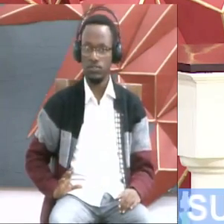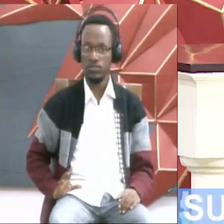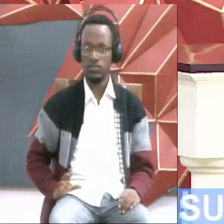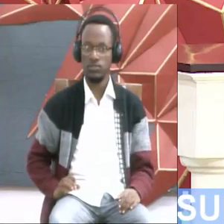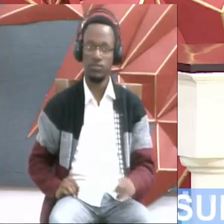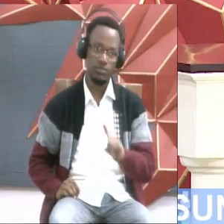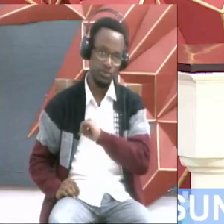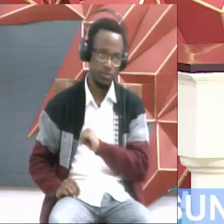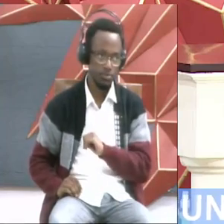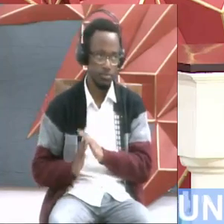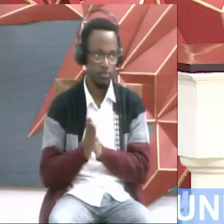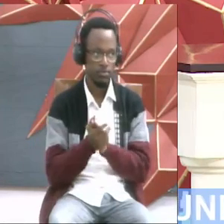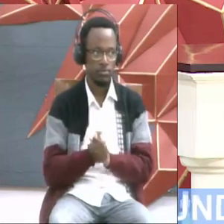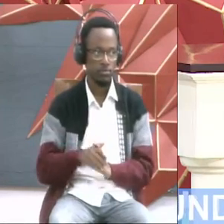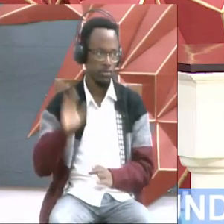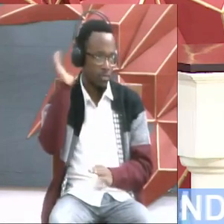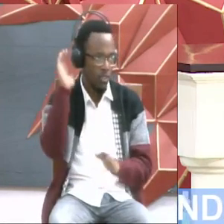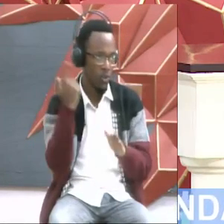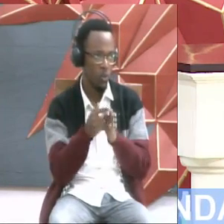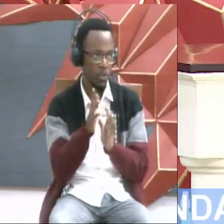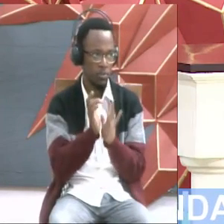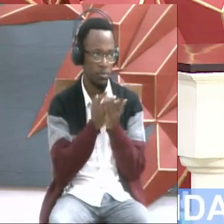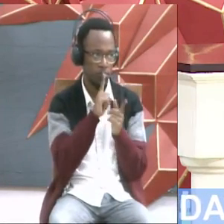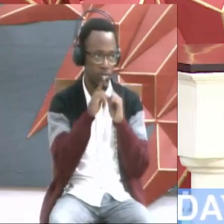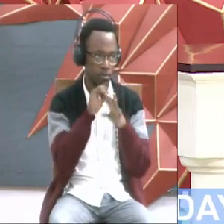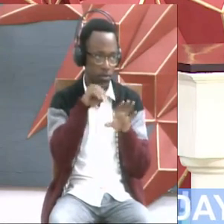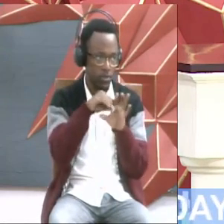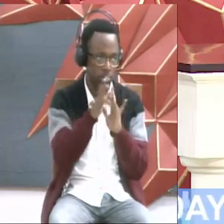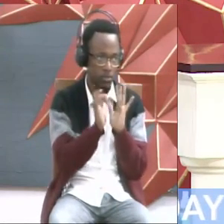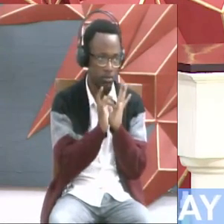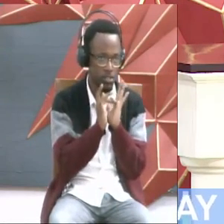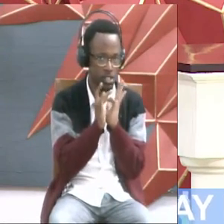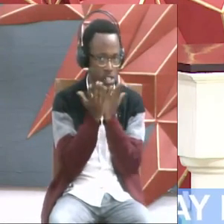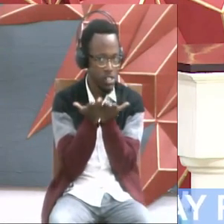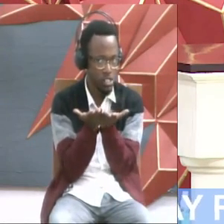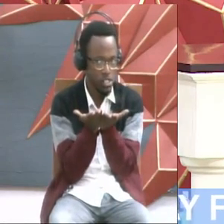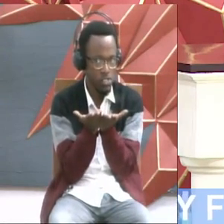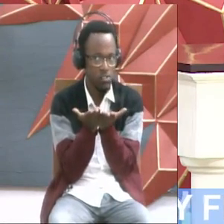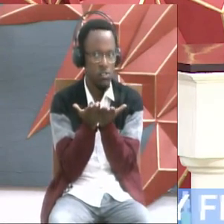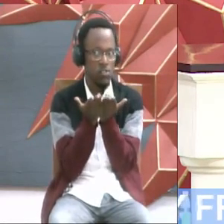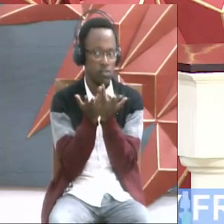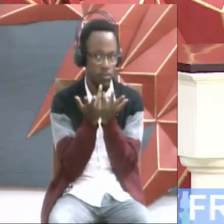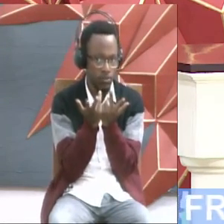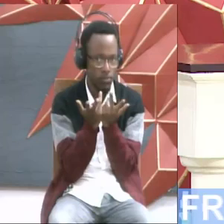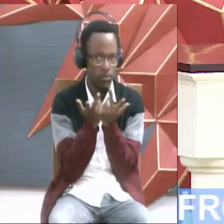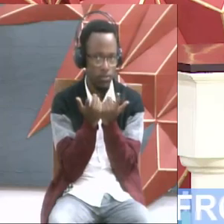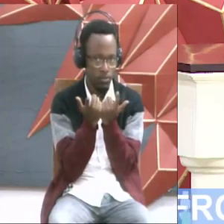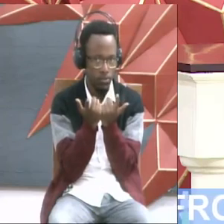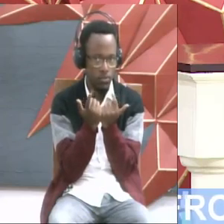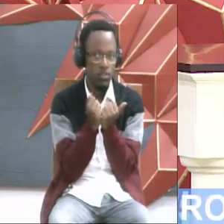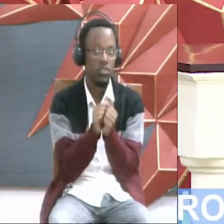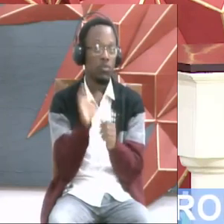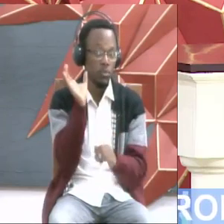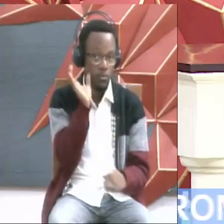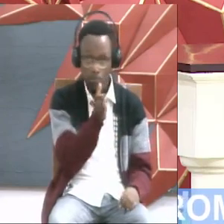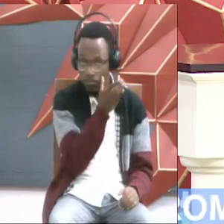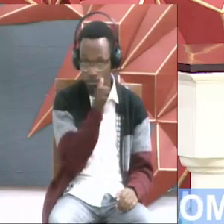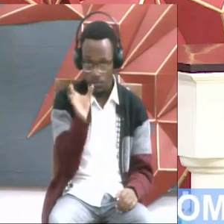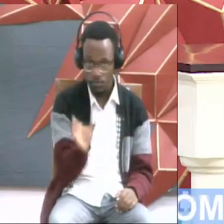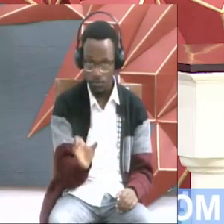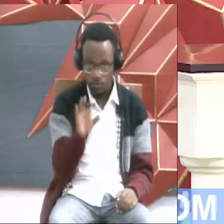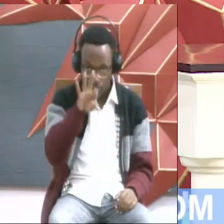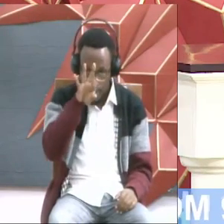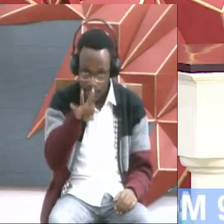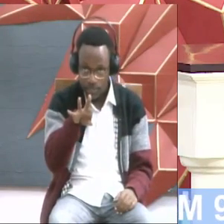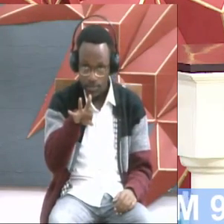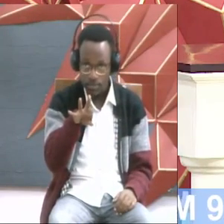bibiri ivuga mu bakorosayi igice cha 1 Corinthiens cha gatatu Colossiens chapitre 3 dans Colossiens